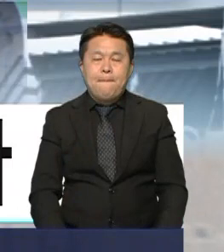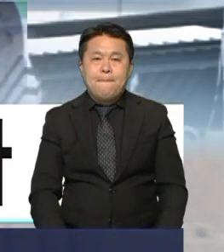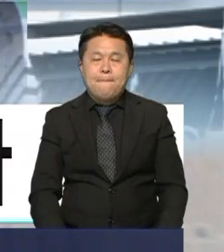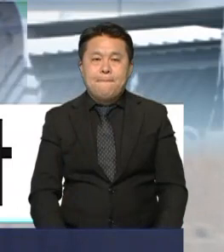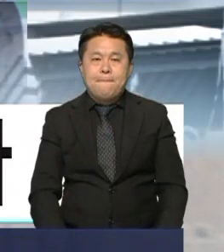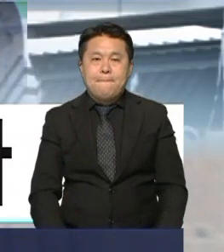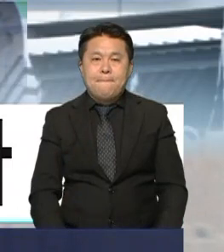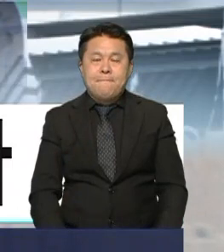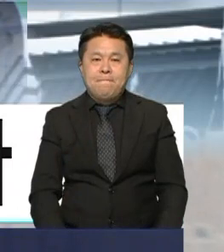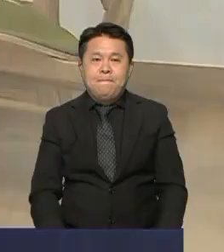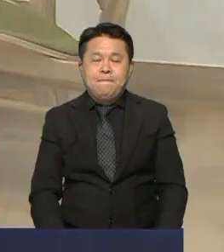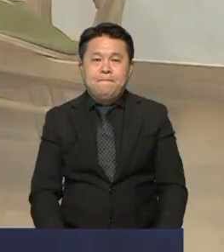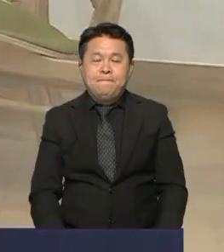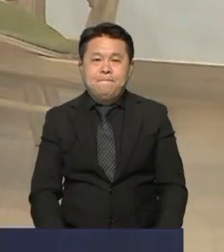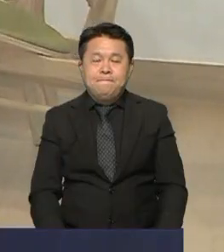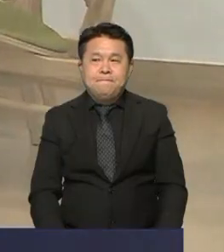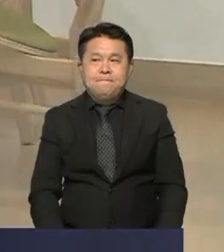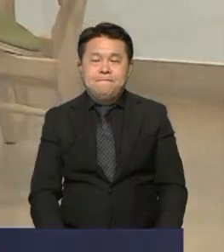기자입니다.